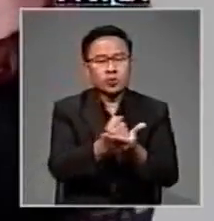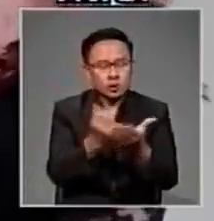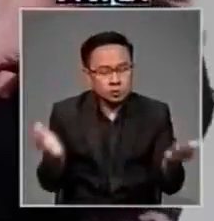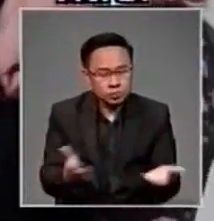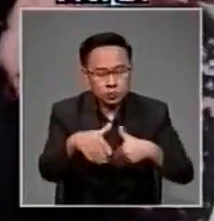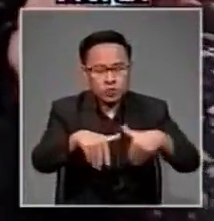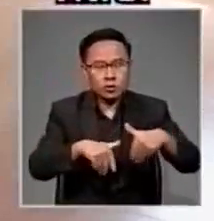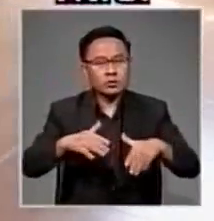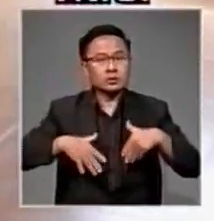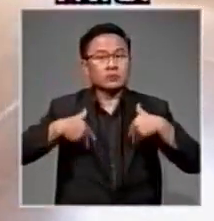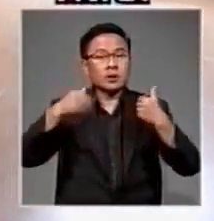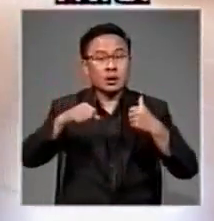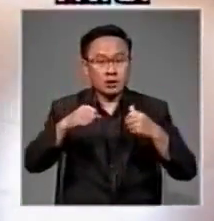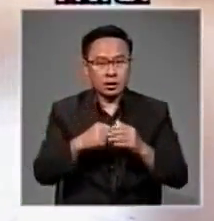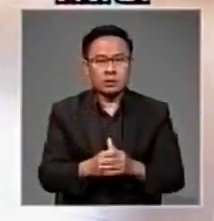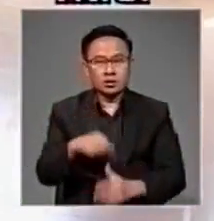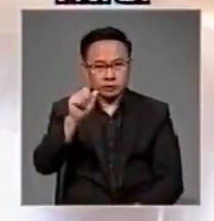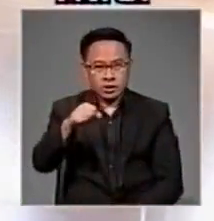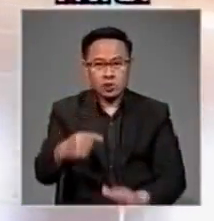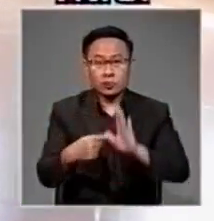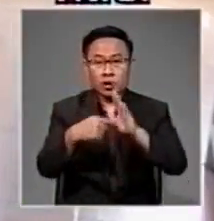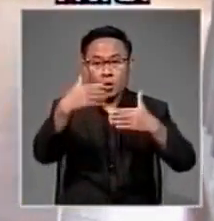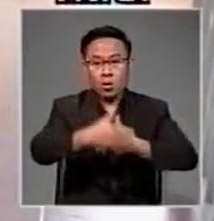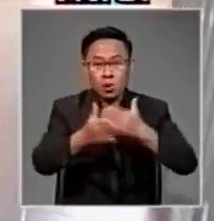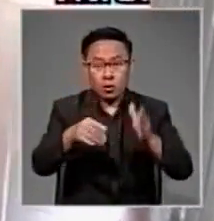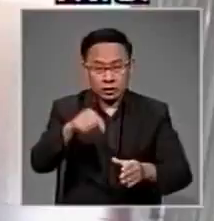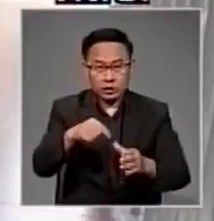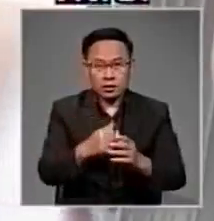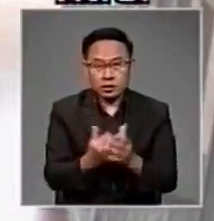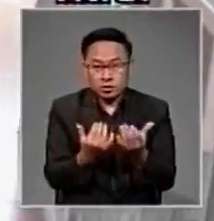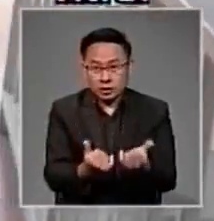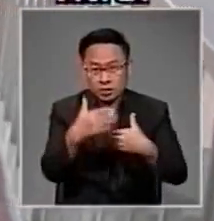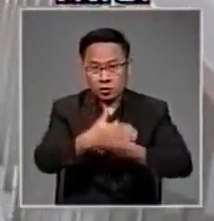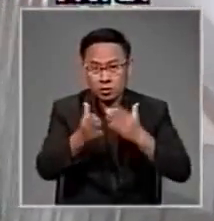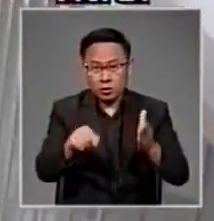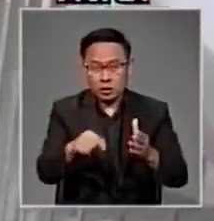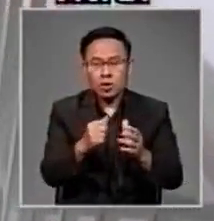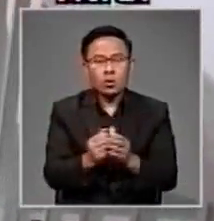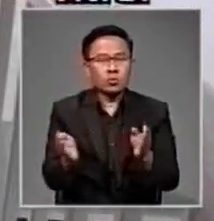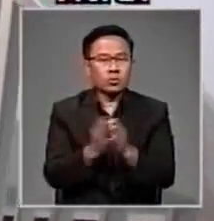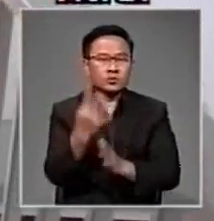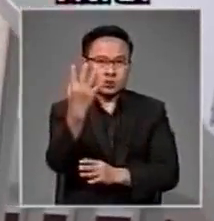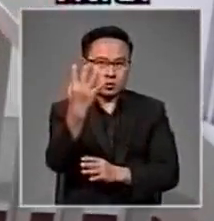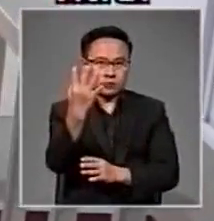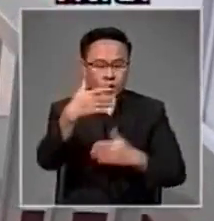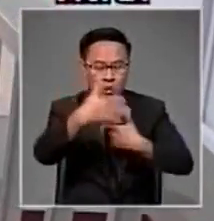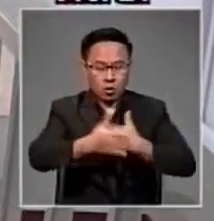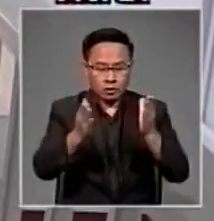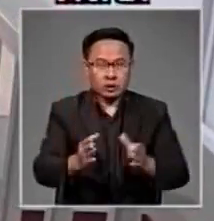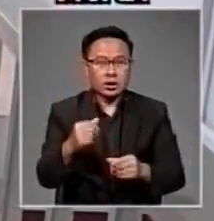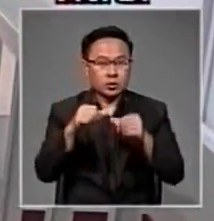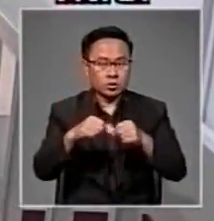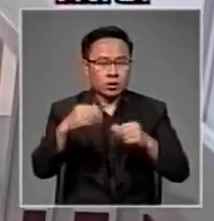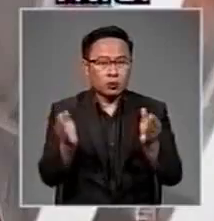ดบ้านเนี่ยค่อนข้างที่จะมีความสะดวกกับพี่น้องประชาชน ใช่ครับคือลักษณะอย่างห้องที่ว่าบ้านห้องนึงที่เราเรียนอยู่เนี่ยขนาดนี้น